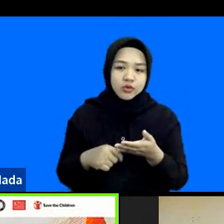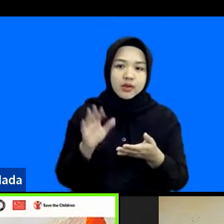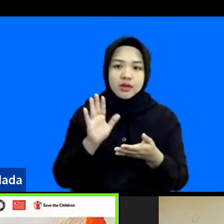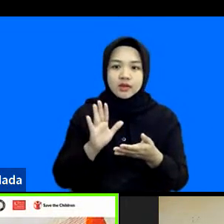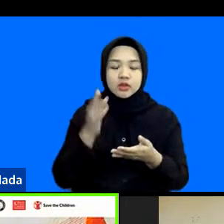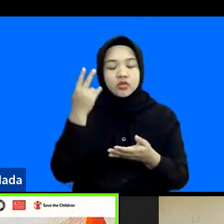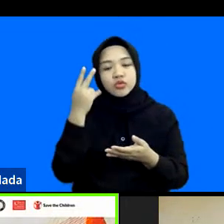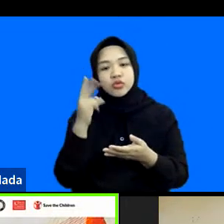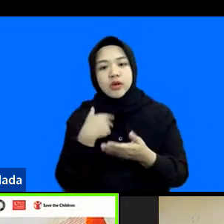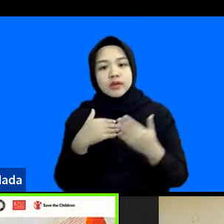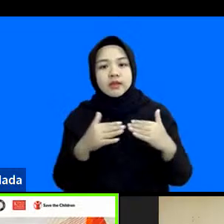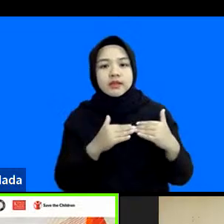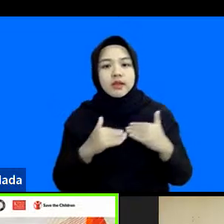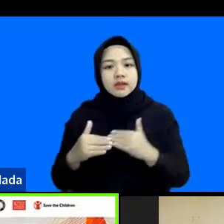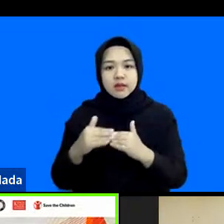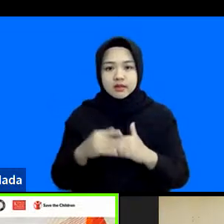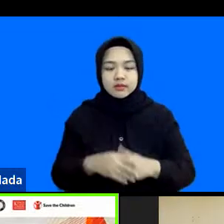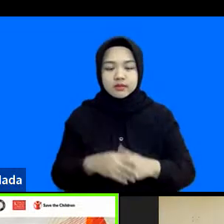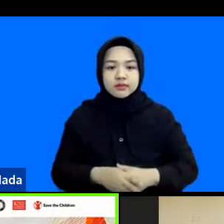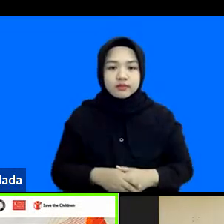untuk terstandarisasi.